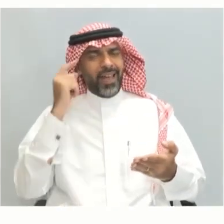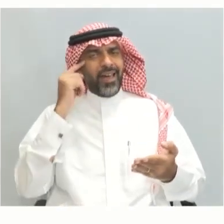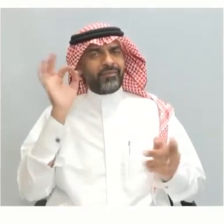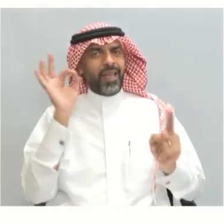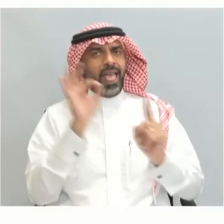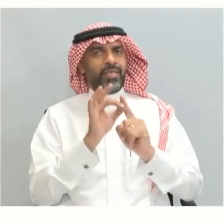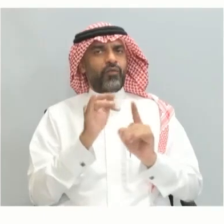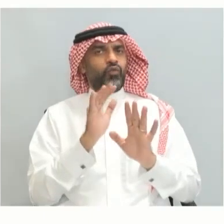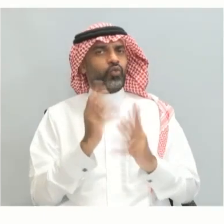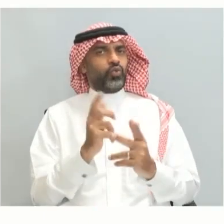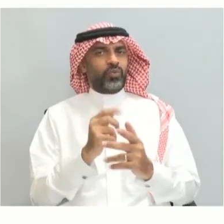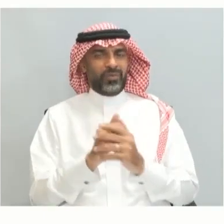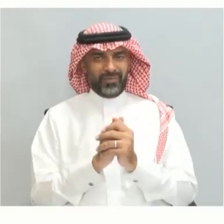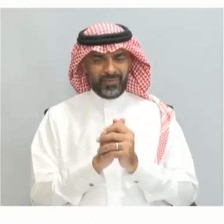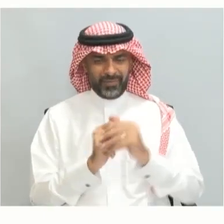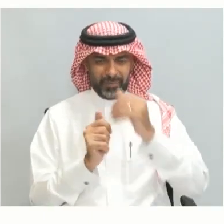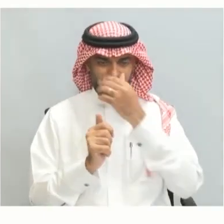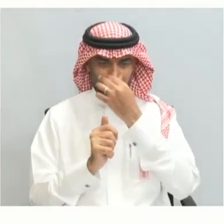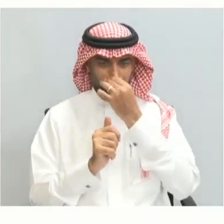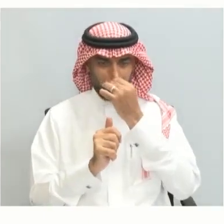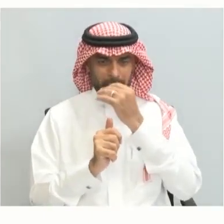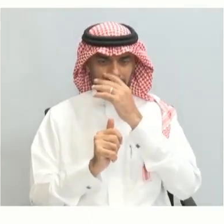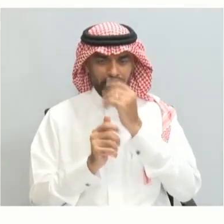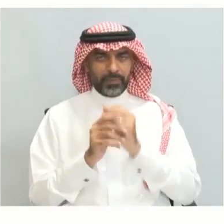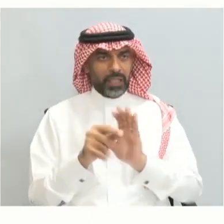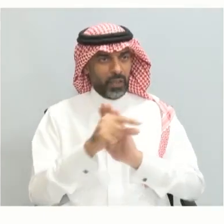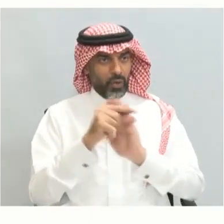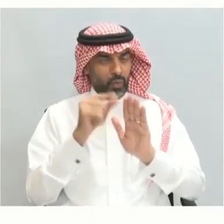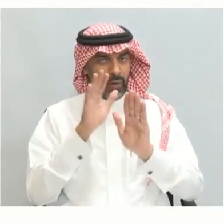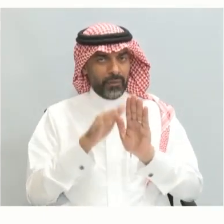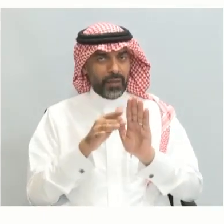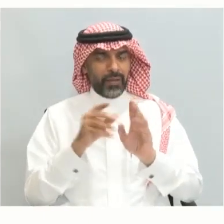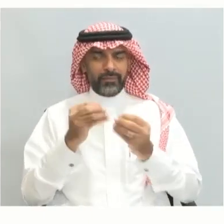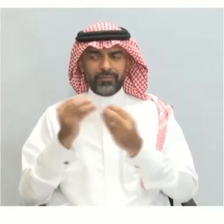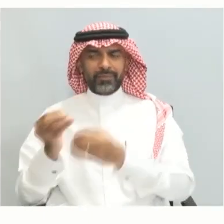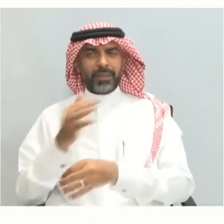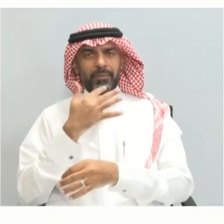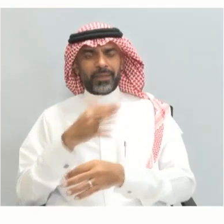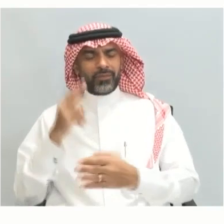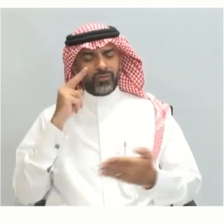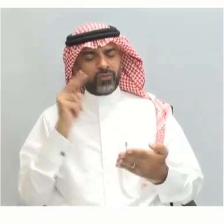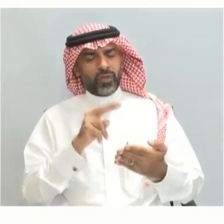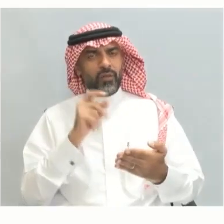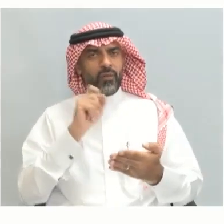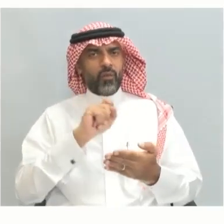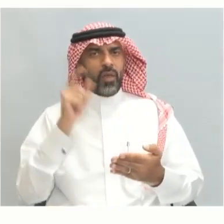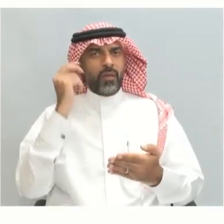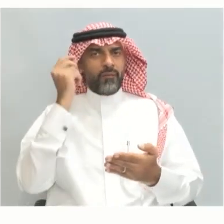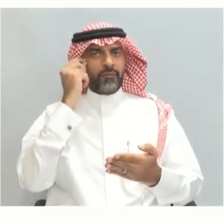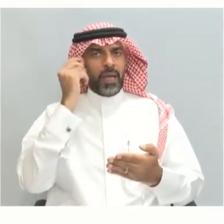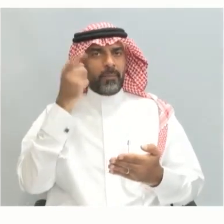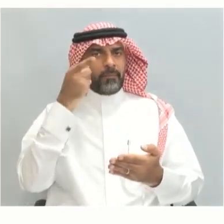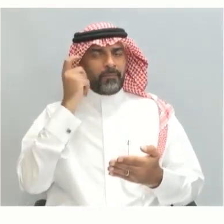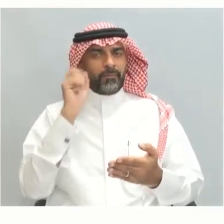من اجله اذا الهدف من الخريطه لكي نميزها عن غيرها من خرائط